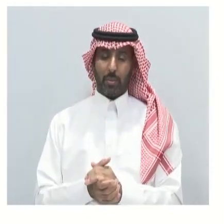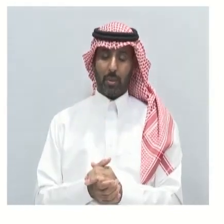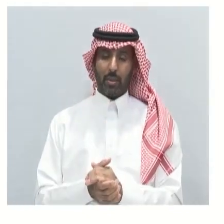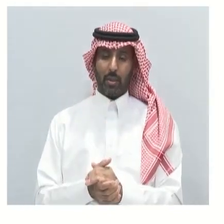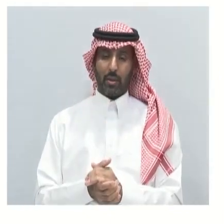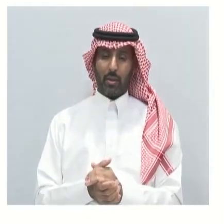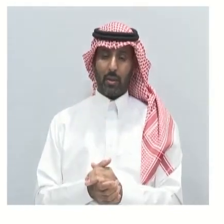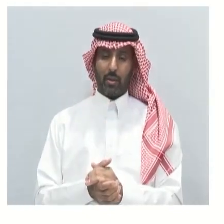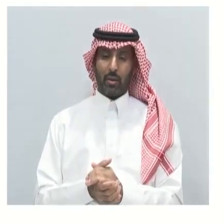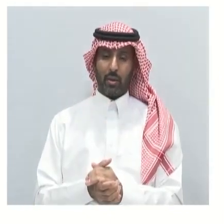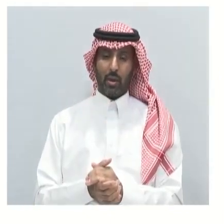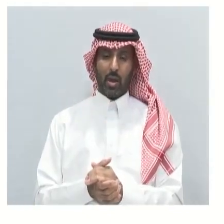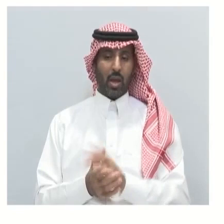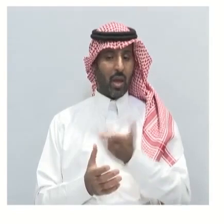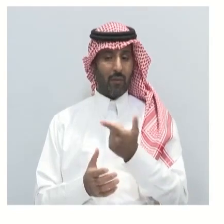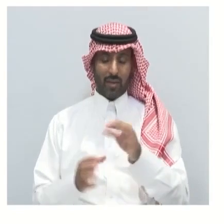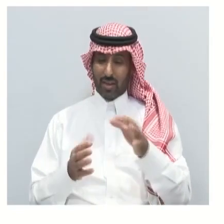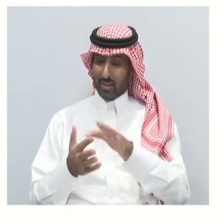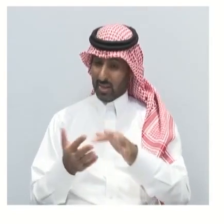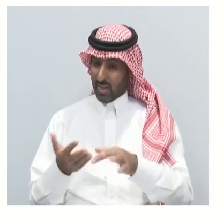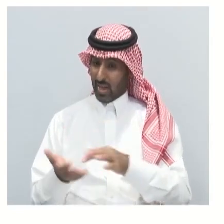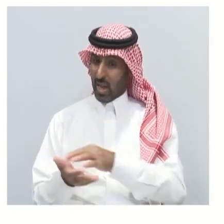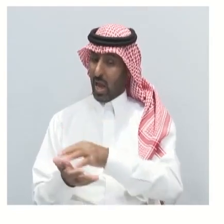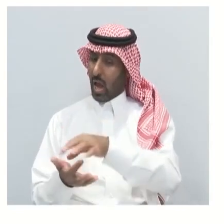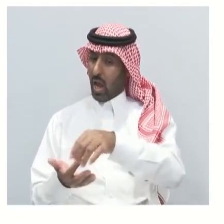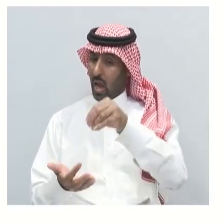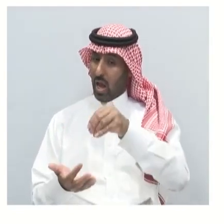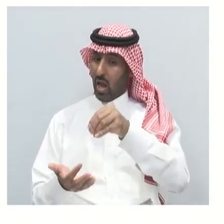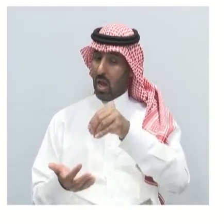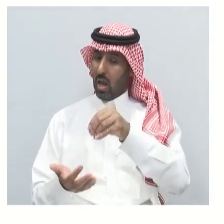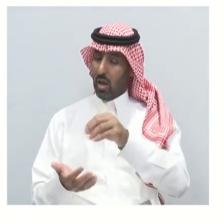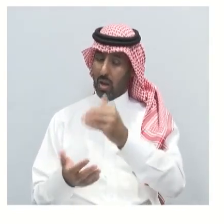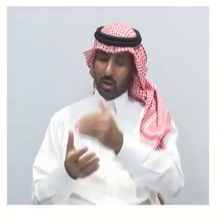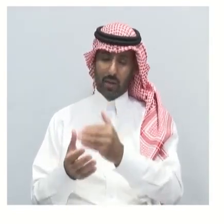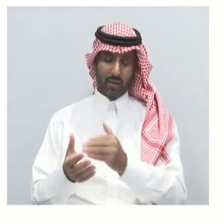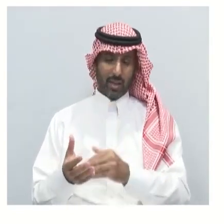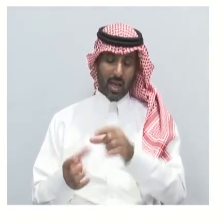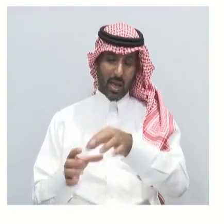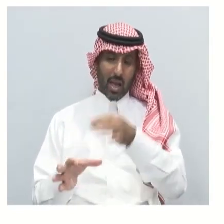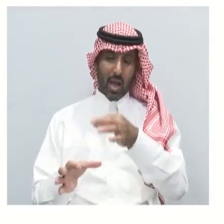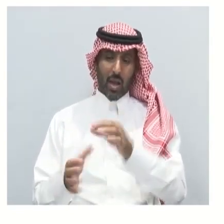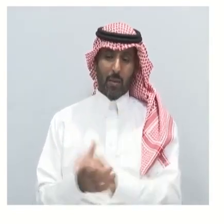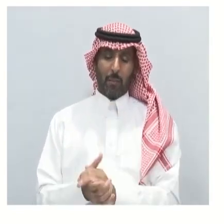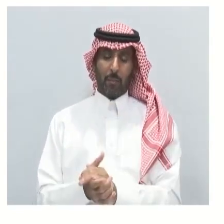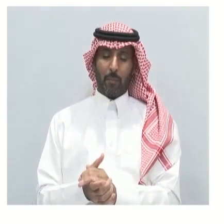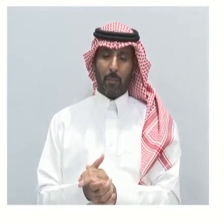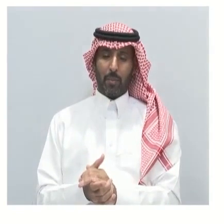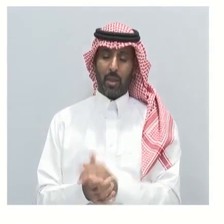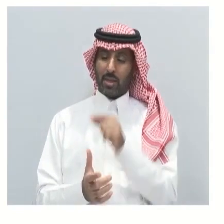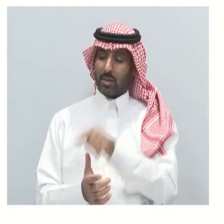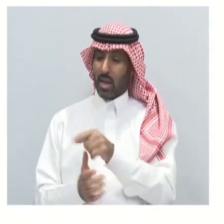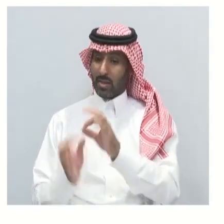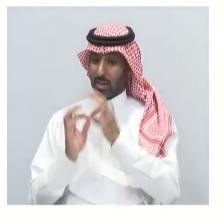المنتظمه خطوات اختيار العينات تختار عينه البحث طبعا عن طريق الخطوات الموجوده في الشكل امامنا تحديد